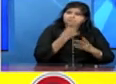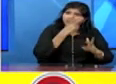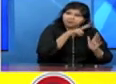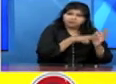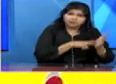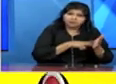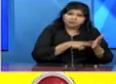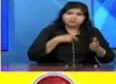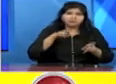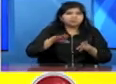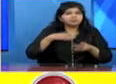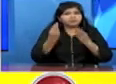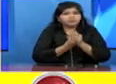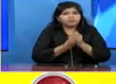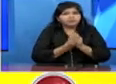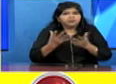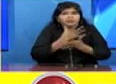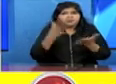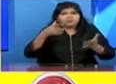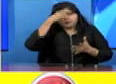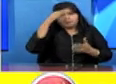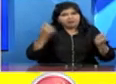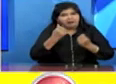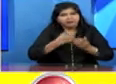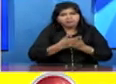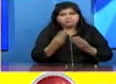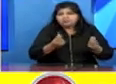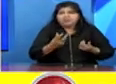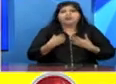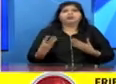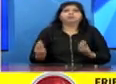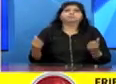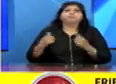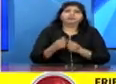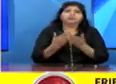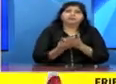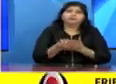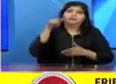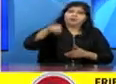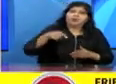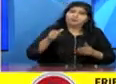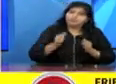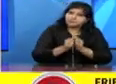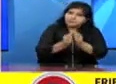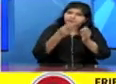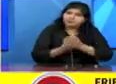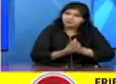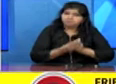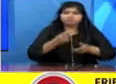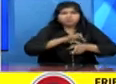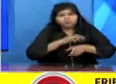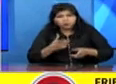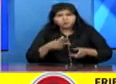और जज्बे के कारण ही इतनी बड़ी लड़ाई हम लड़ पा रहे हैं। आप जैसे साथी, चाहे वो डॉक्टर